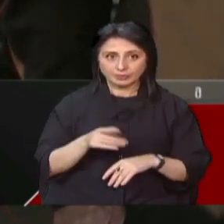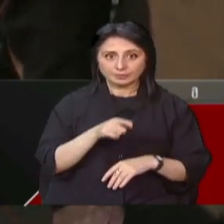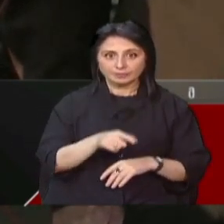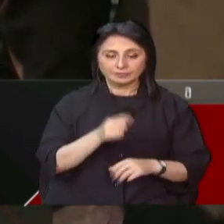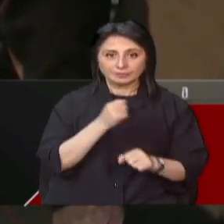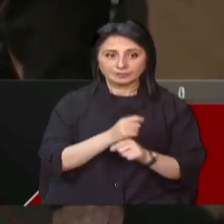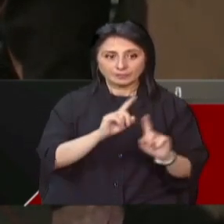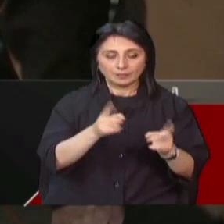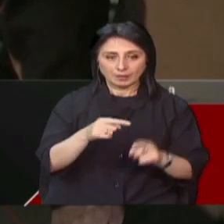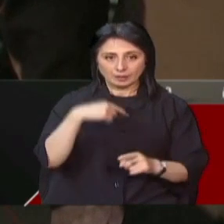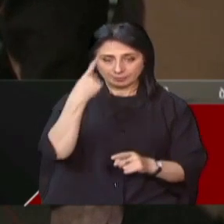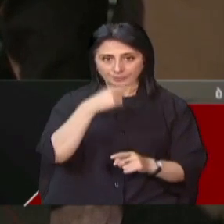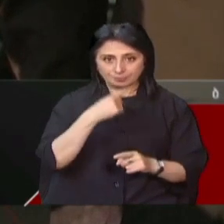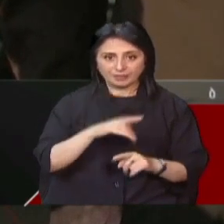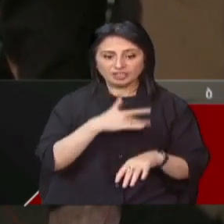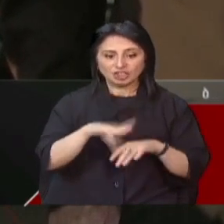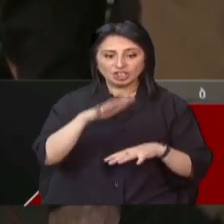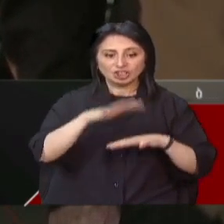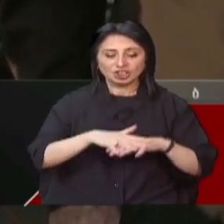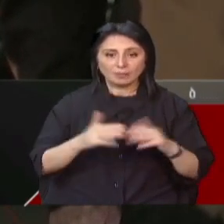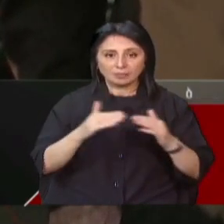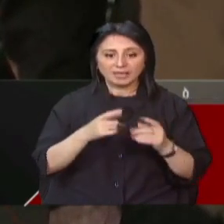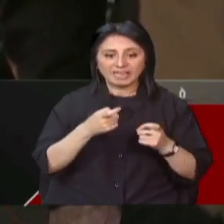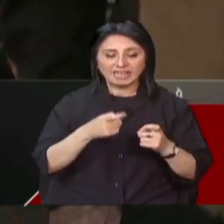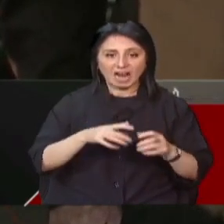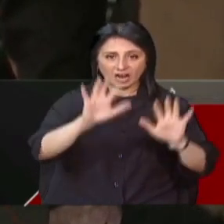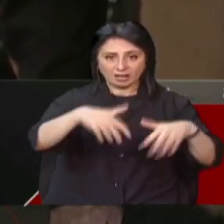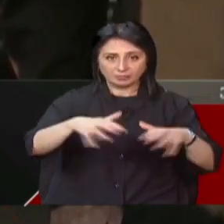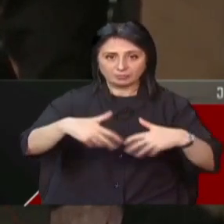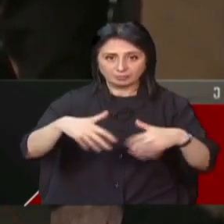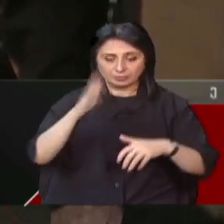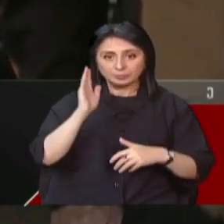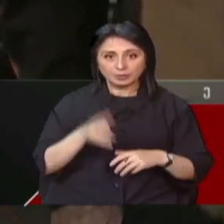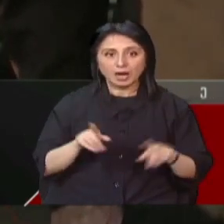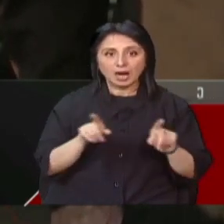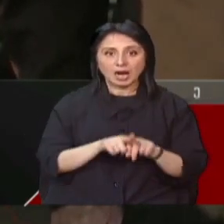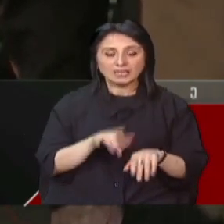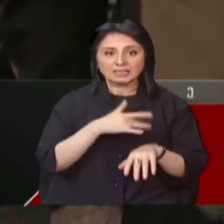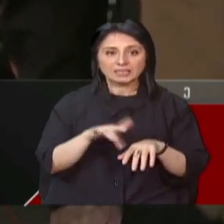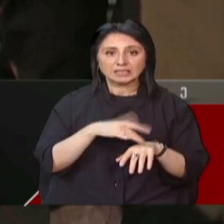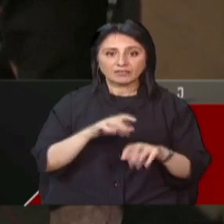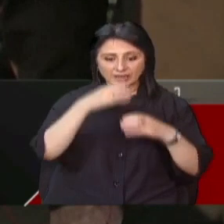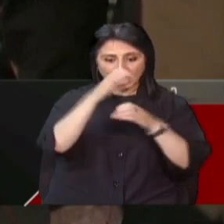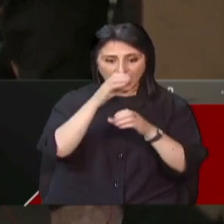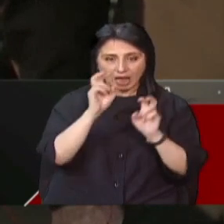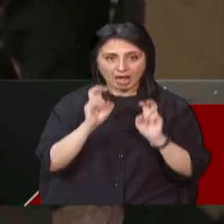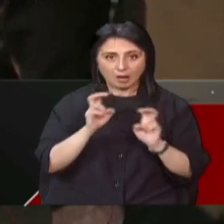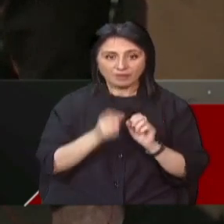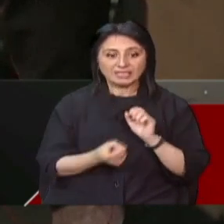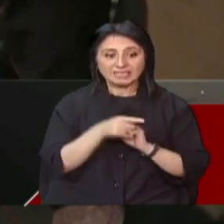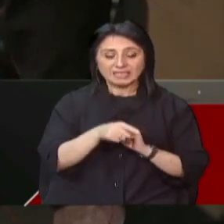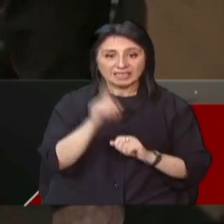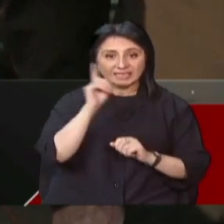Isini akaveben pirebs anadgure Gureben shtab binebs da Iraqis konfiskatsias atsarmoeben. Aseve anadgureben laboratoriebs,